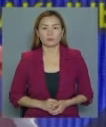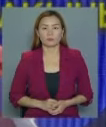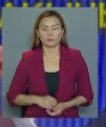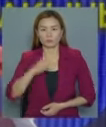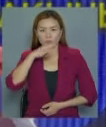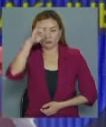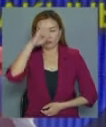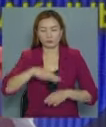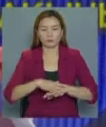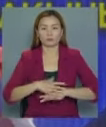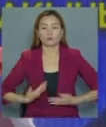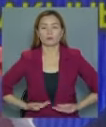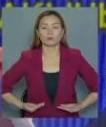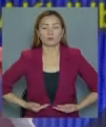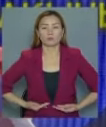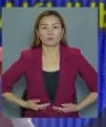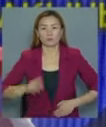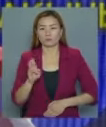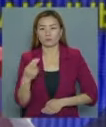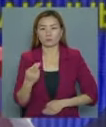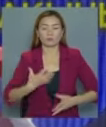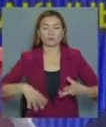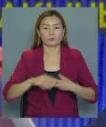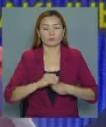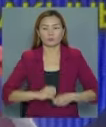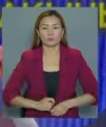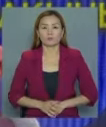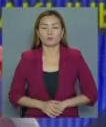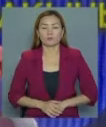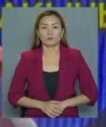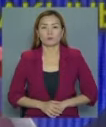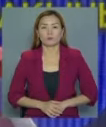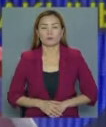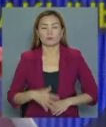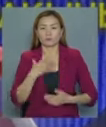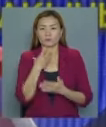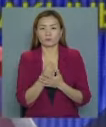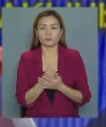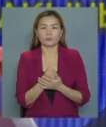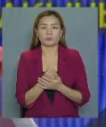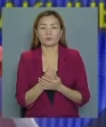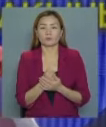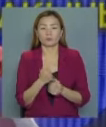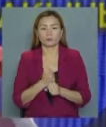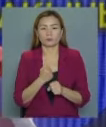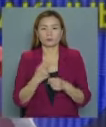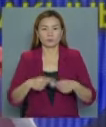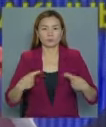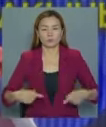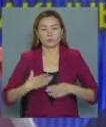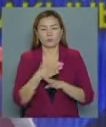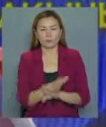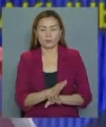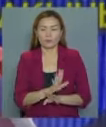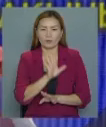элинде өмүр сүрүп жаткан улуттардын кий жагдайда өз элдеринен тарыдай шашылып